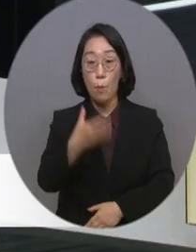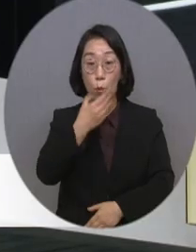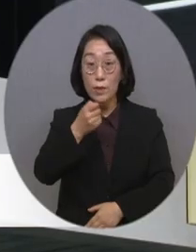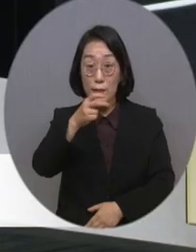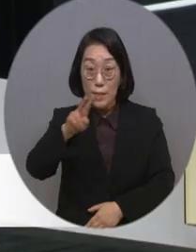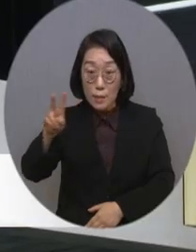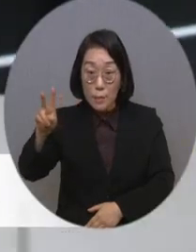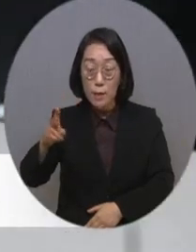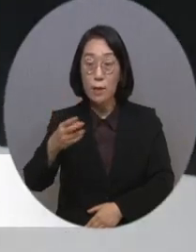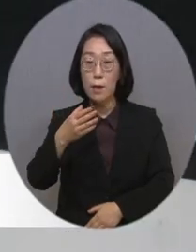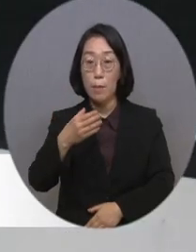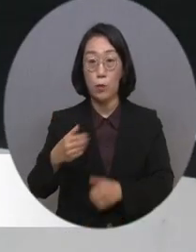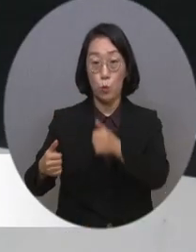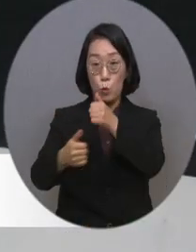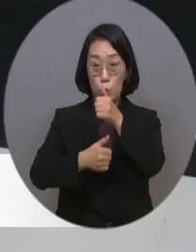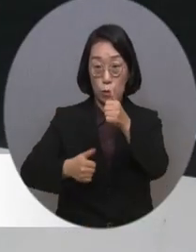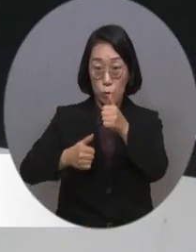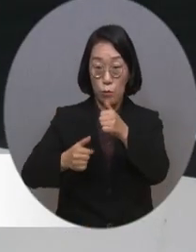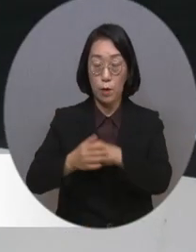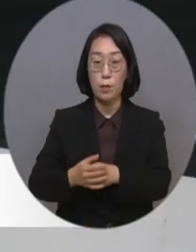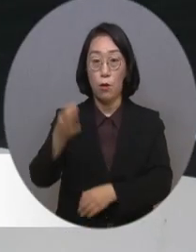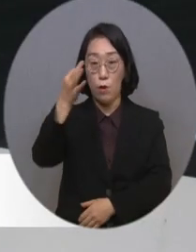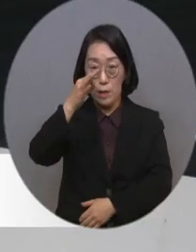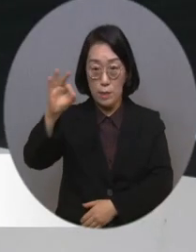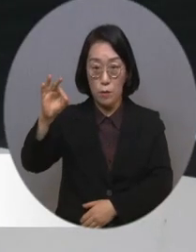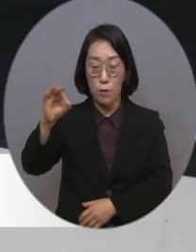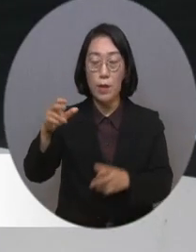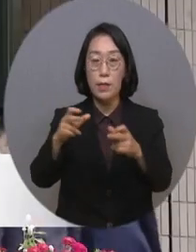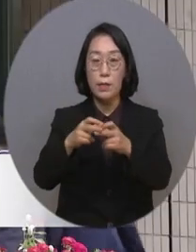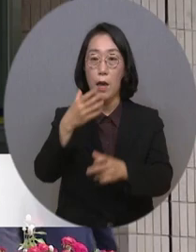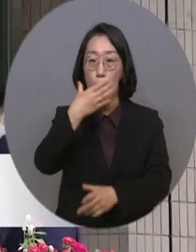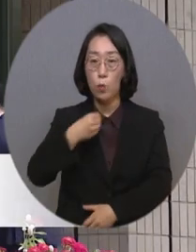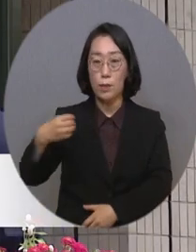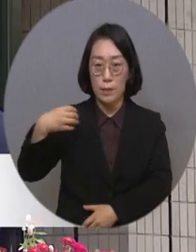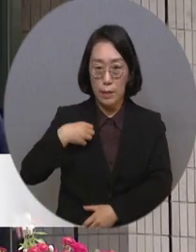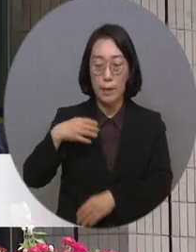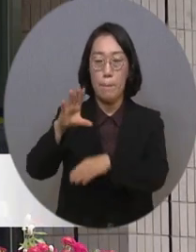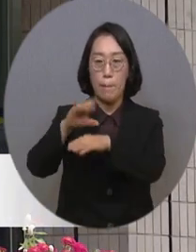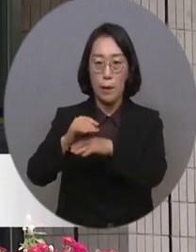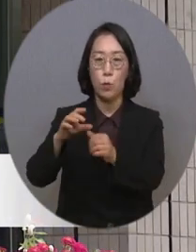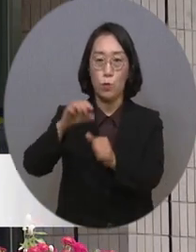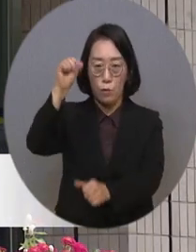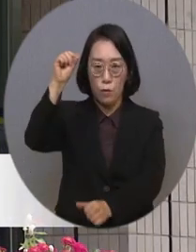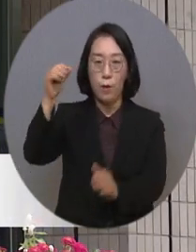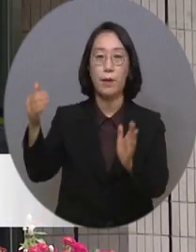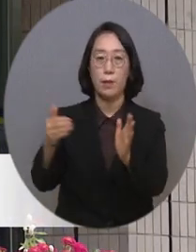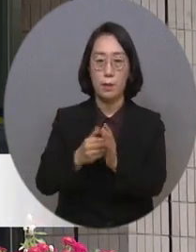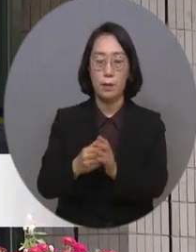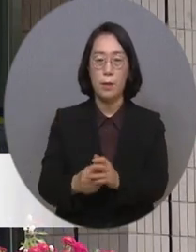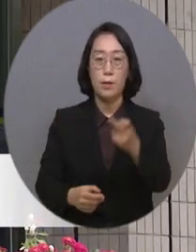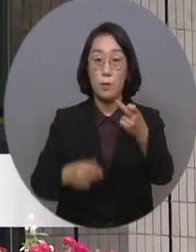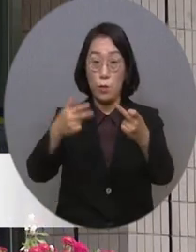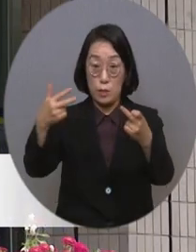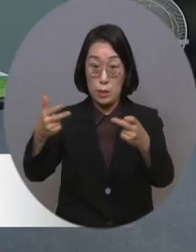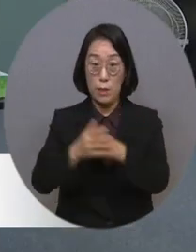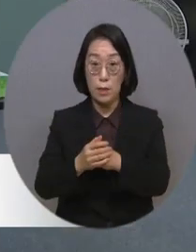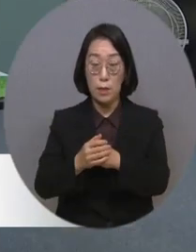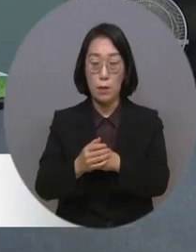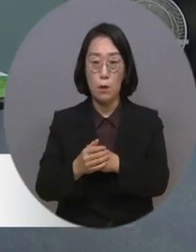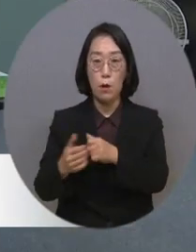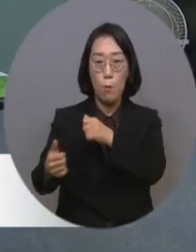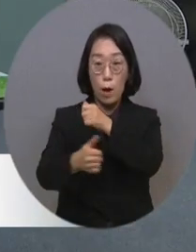복지tv가 방송통신위원회에서 인정하는 장애인복지 채널로 선정됐습니다 지난 7일 방송통신위원회는